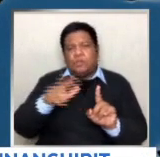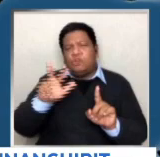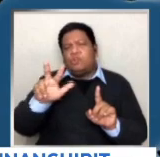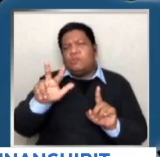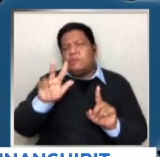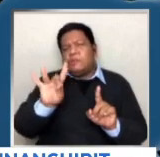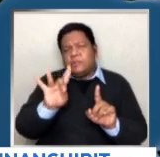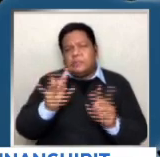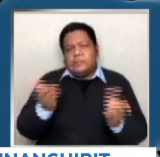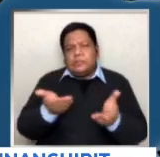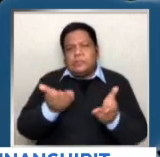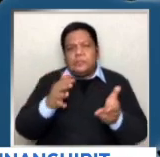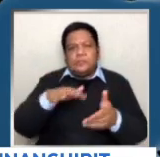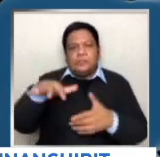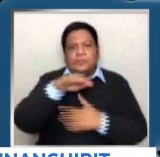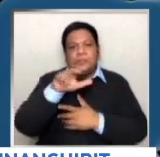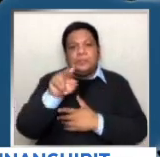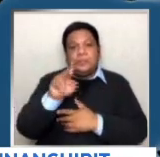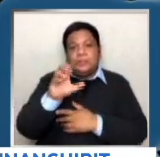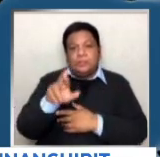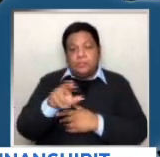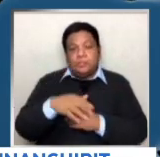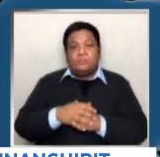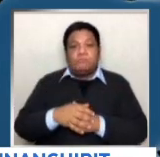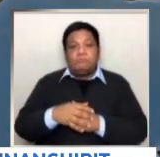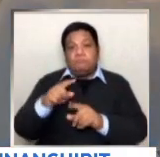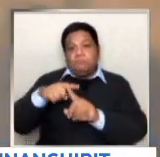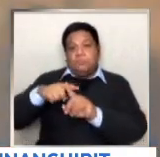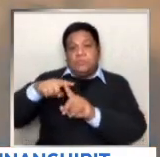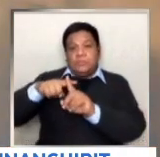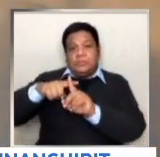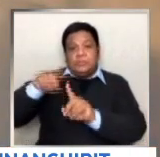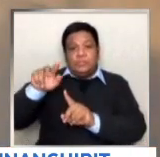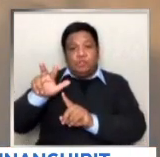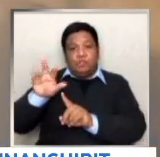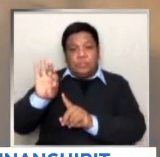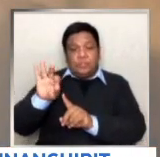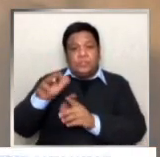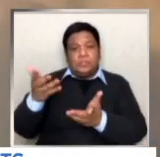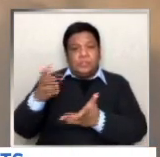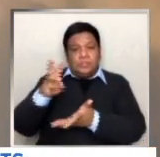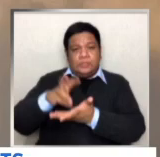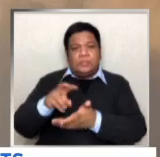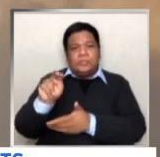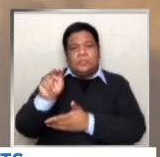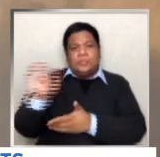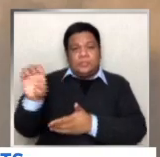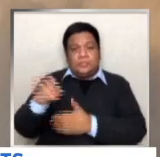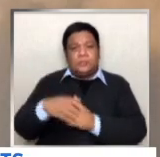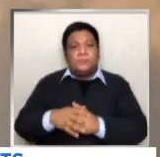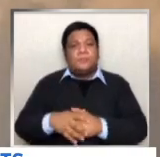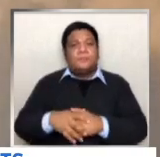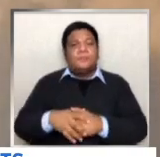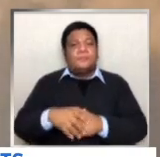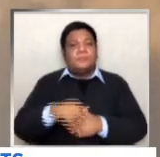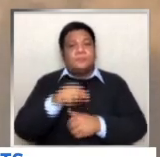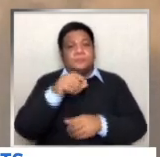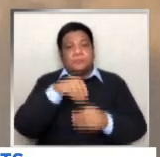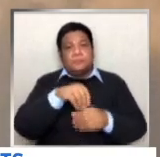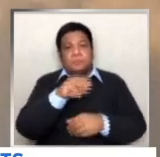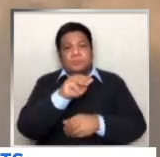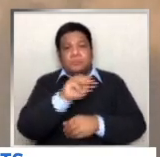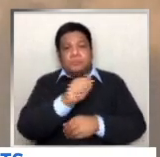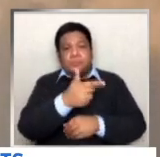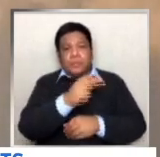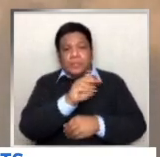Manila. Nasa 39 degrees Celsius naman dyan sa may Cabanatuan, Nueva Ecija, dyan sa Maguindanao, dyan sa may